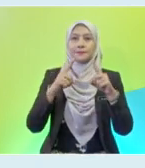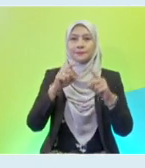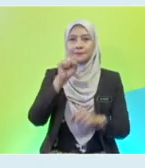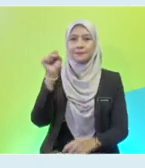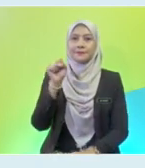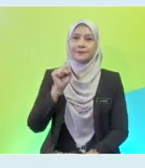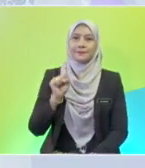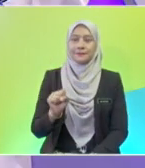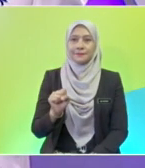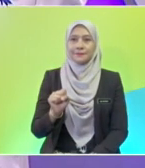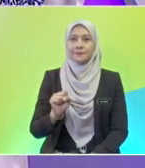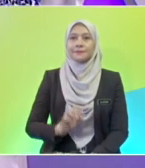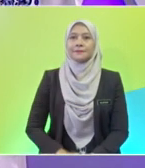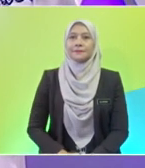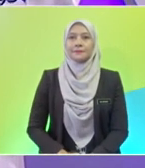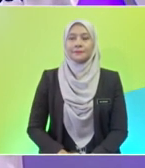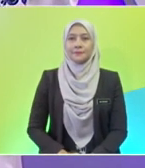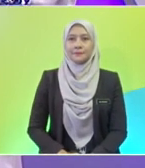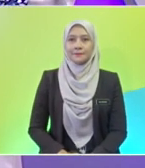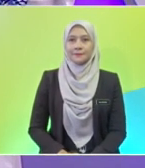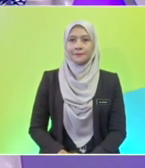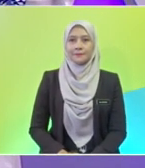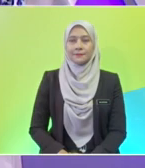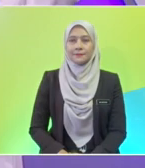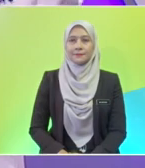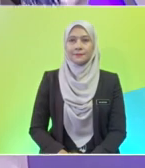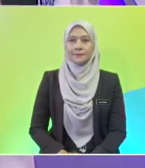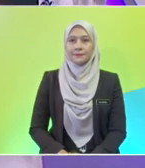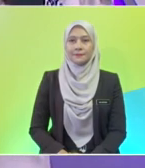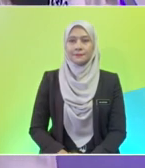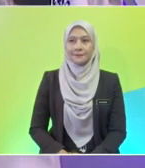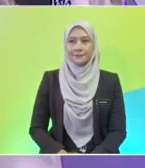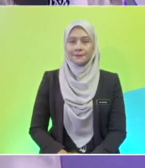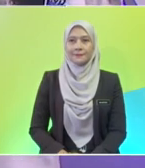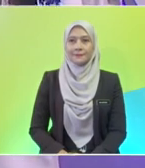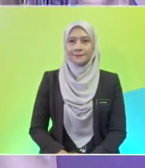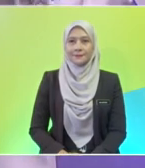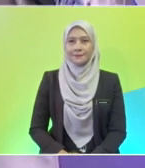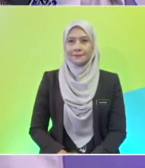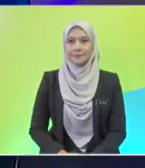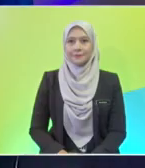jadi itulah konstruk yang kita ada Oke boleh irva